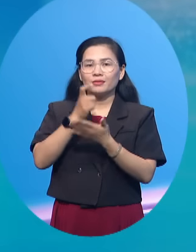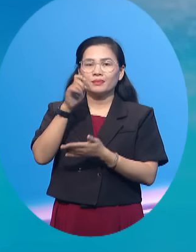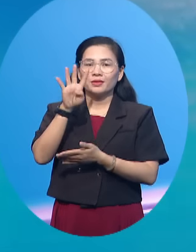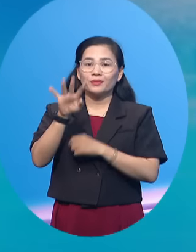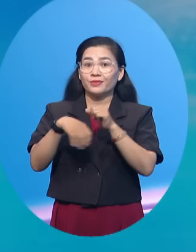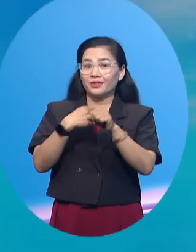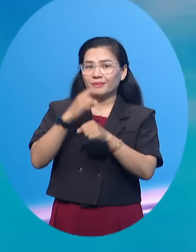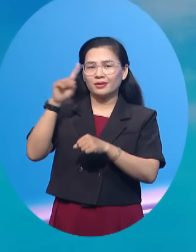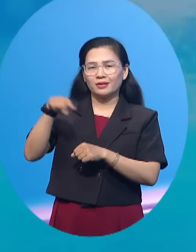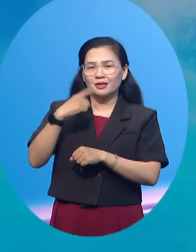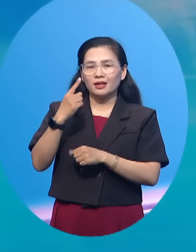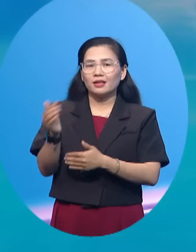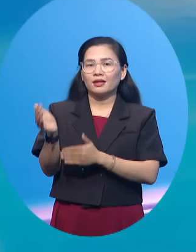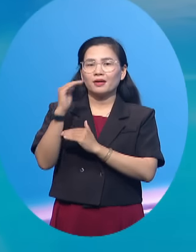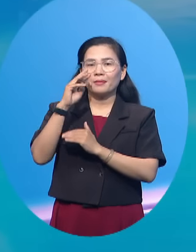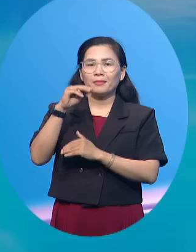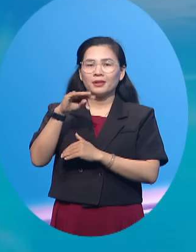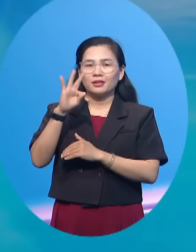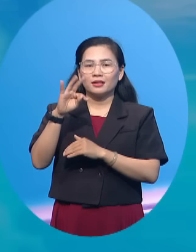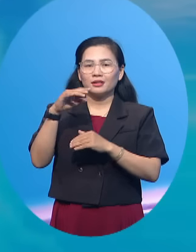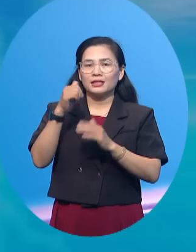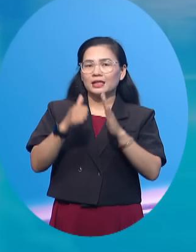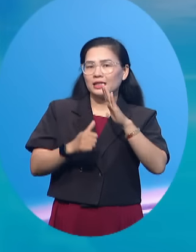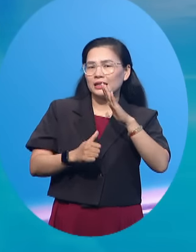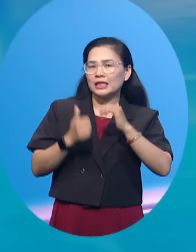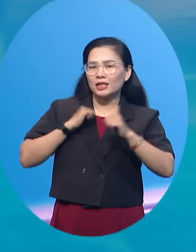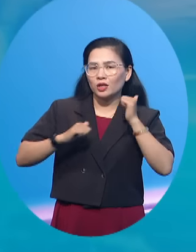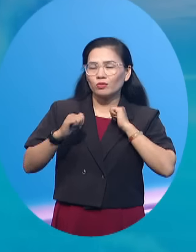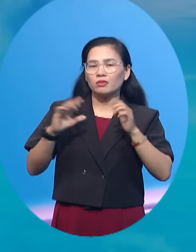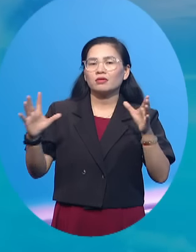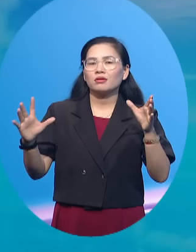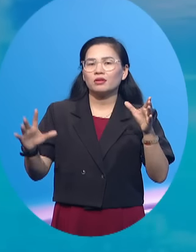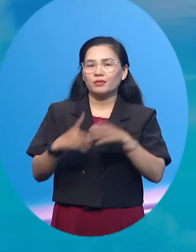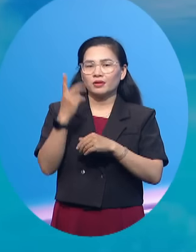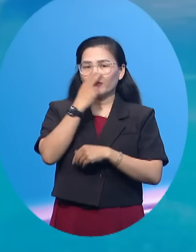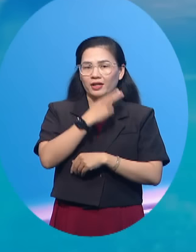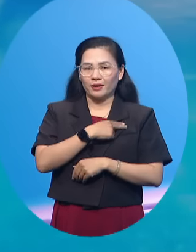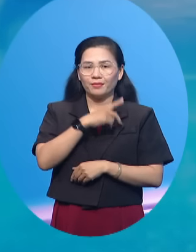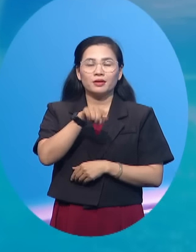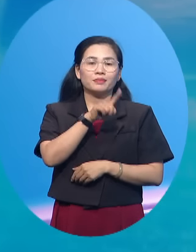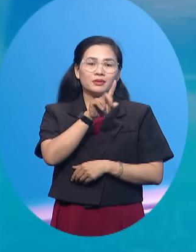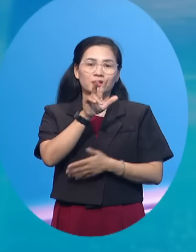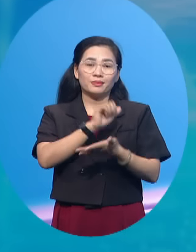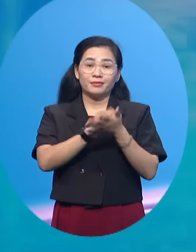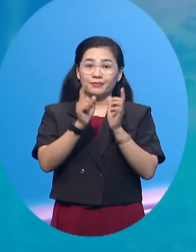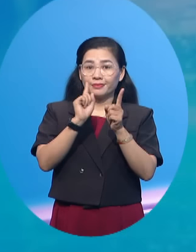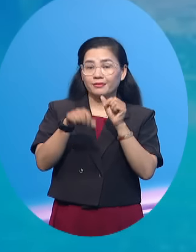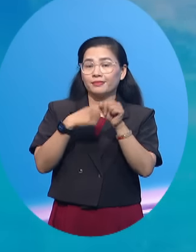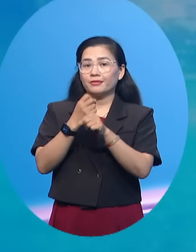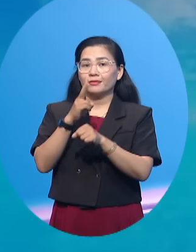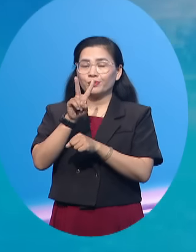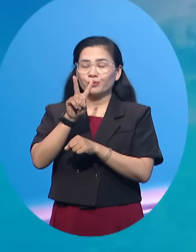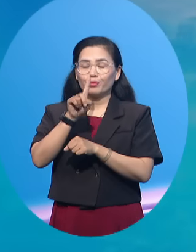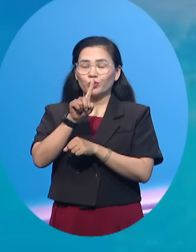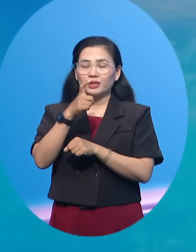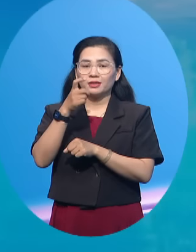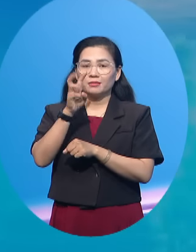lập Mặt trận Dân tộc Thống nhất Việt Nam, ngày truyền thống Mặt trận Tổ quốc Việt Nam 18 tháng 11 năm 1930, 18 tháng 11